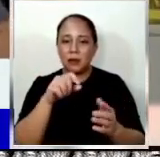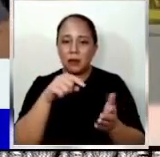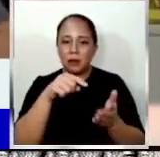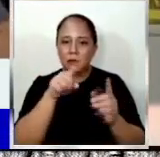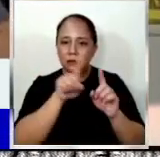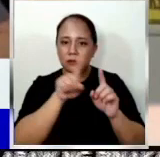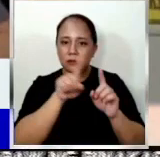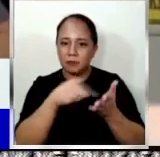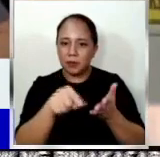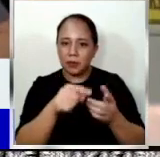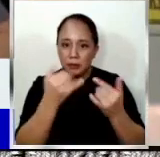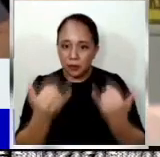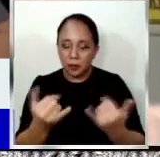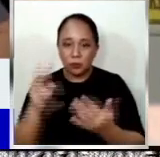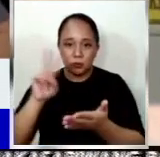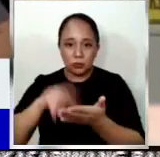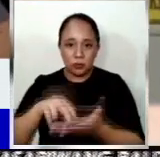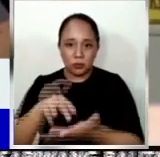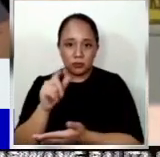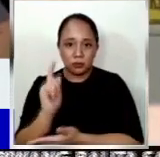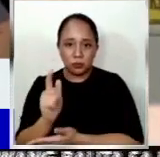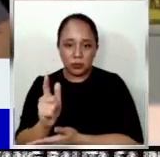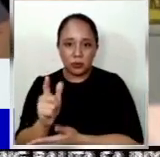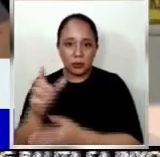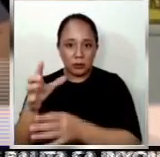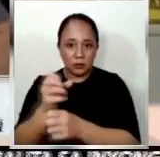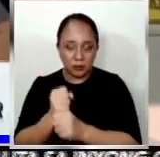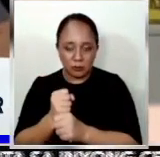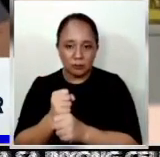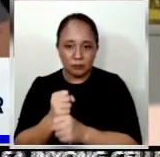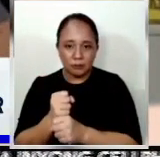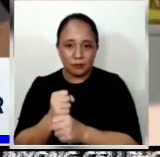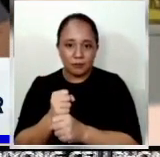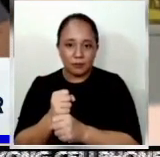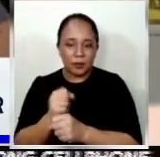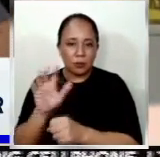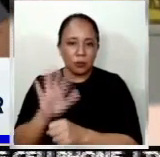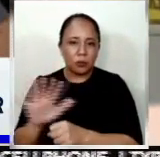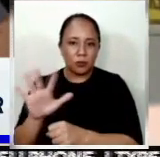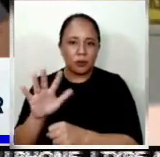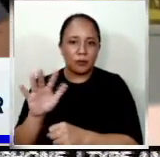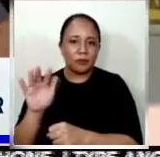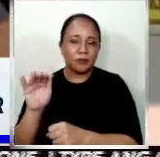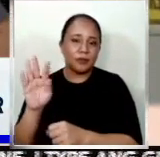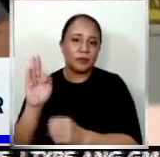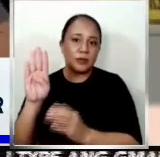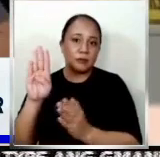Pagdating ng 2020, nakakuha sila ng more than 50 billion